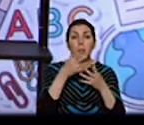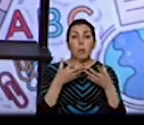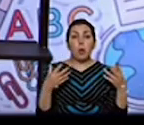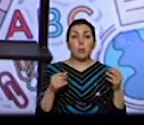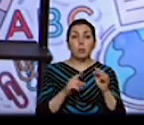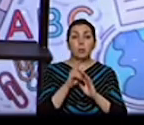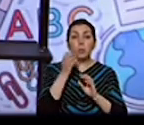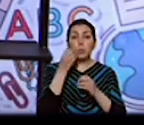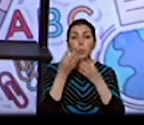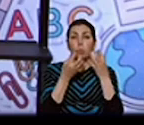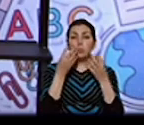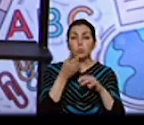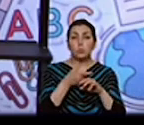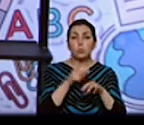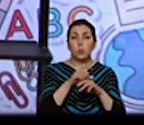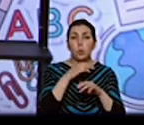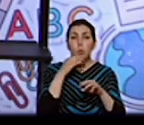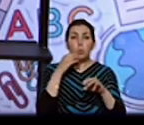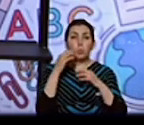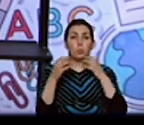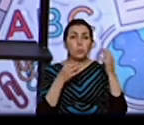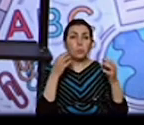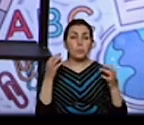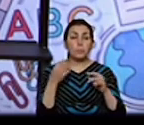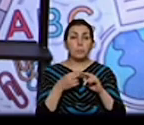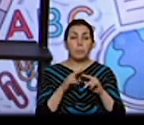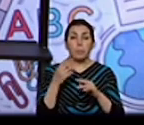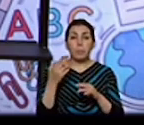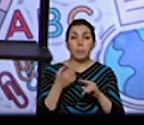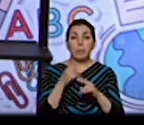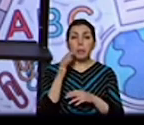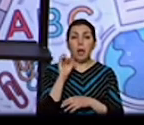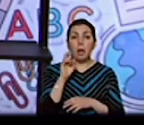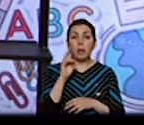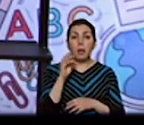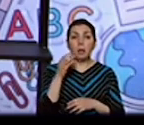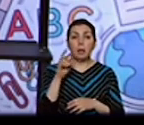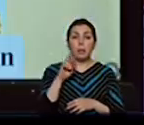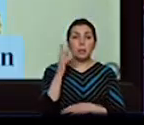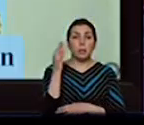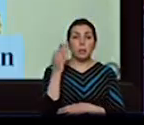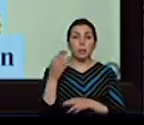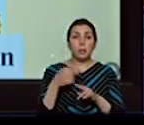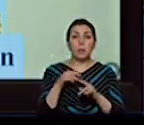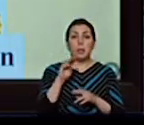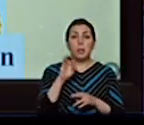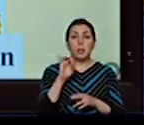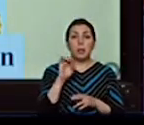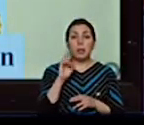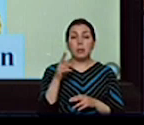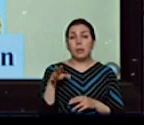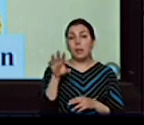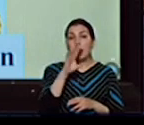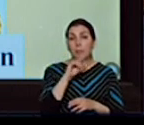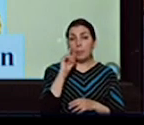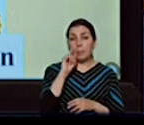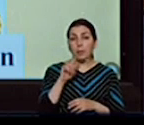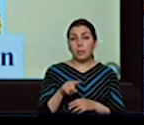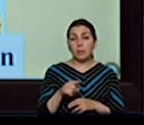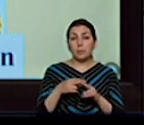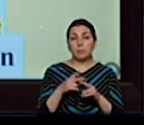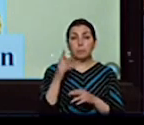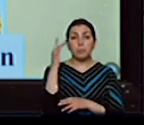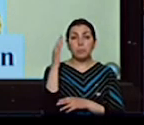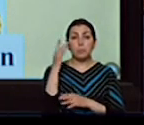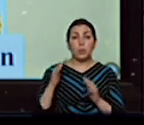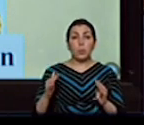bahorda uning gullari juda ko'p uchadi havoda. Ana o'sha daraxt akatsiya daraxti. Terakni endi bilmagan o'quvchi bo'lmasa kerak.